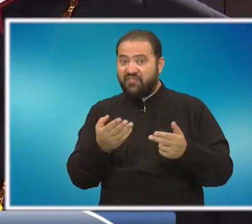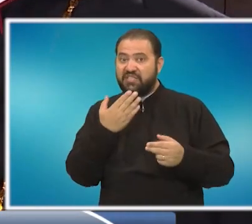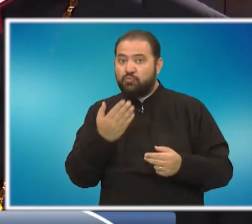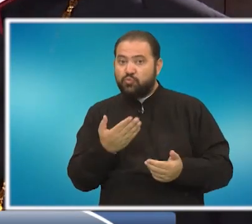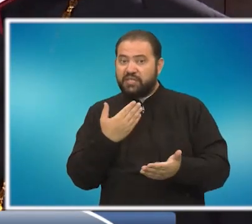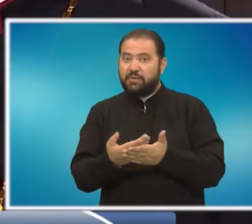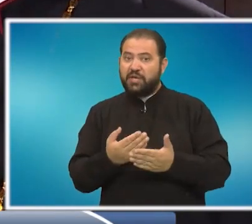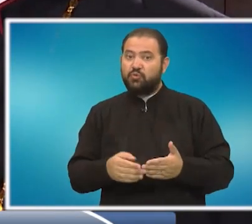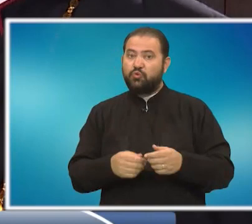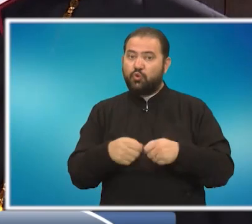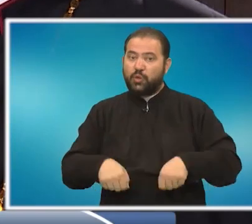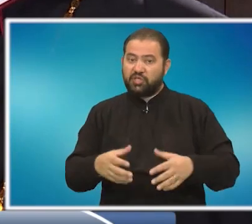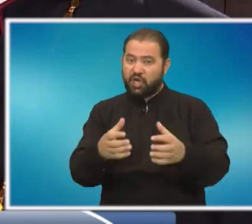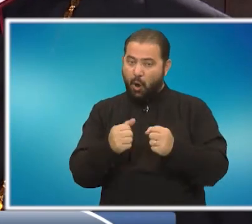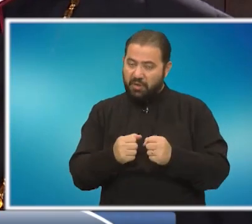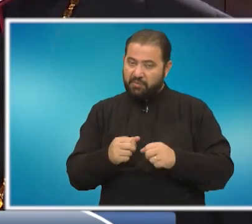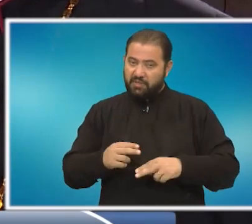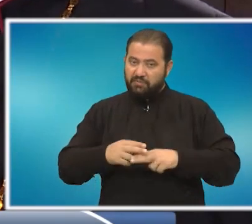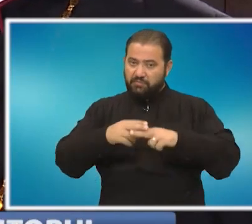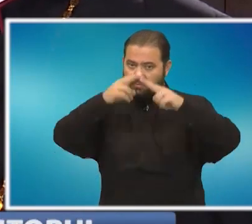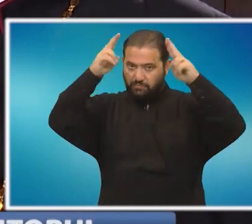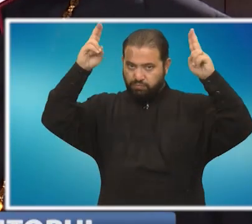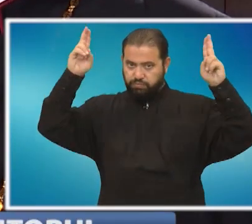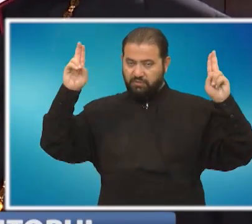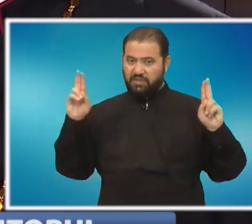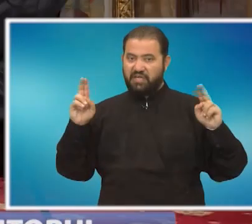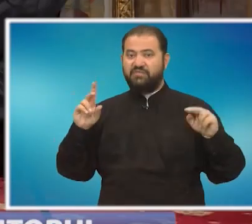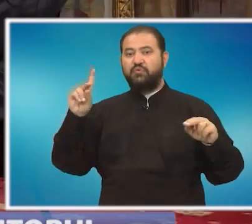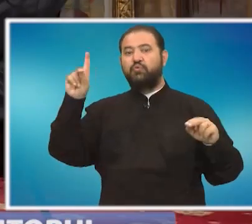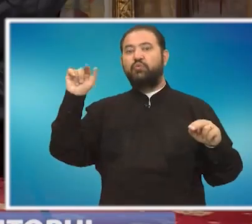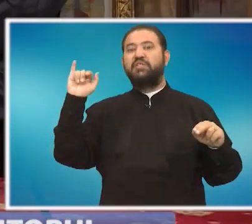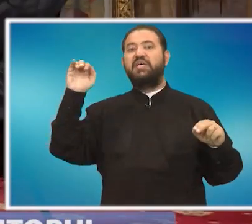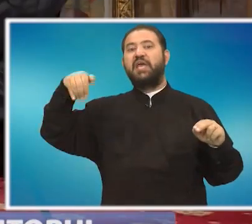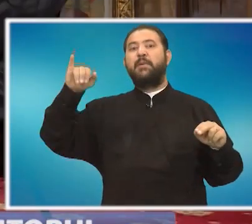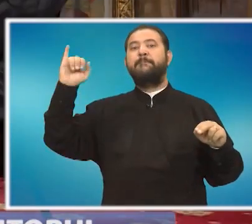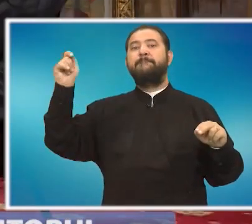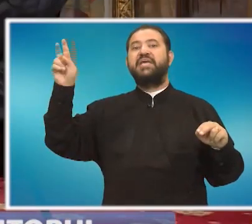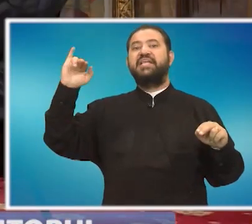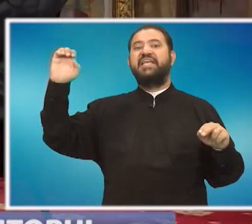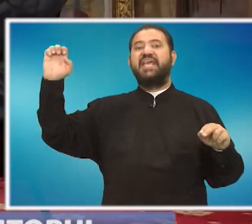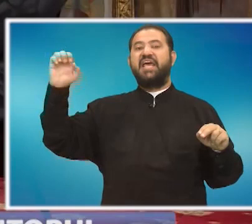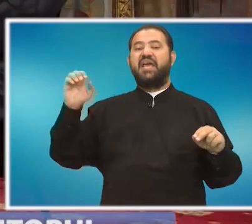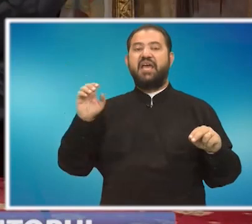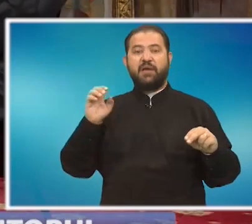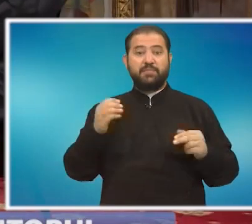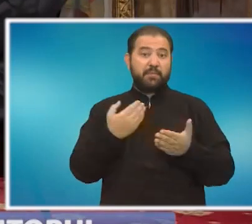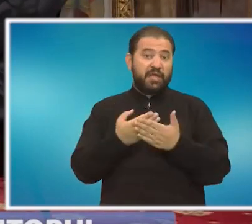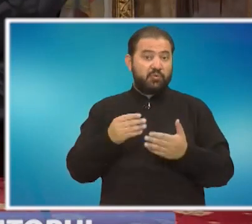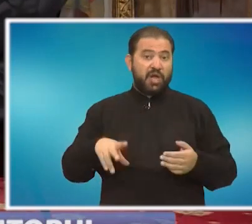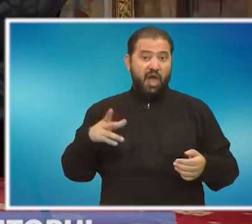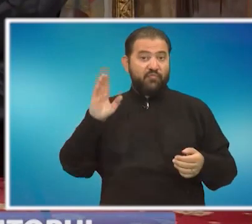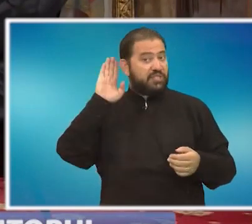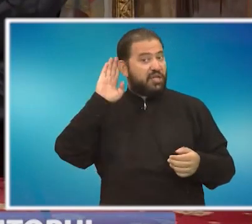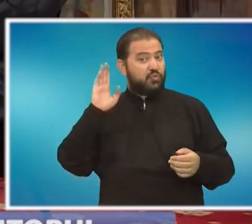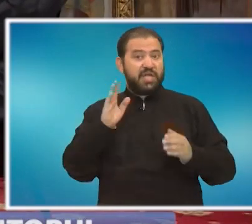mulțumească pentru binefacerile primite de la Sfântul Dimitrie în urma ascultării rugăciunilor